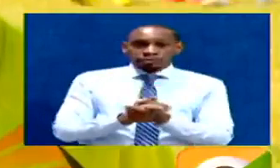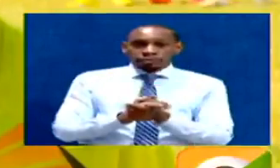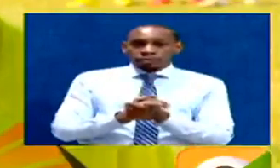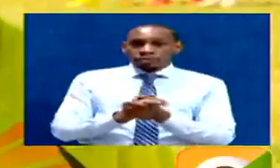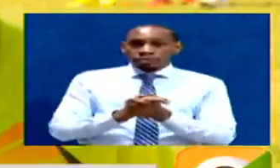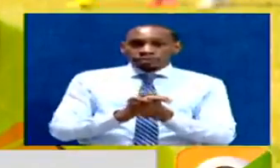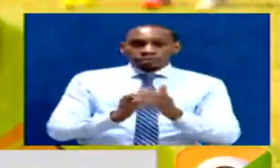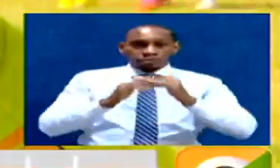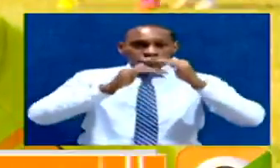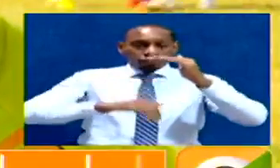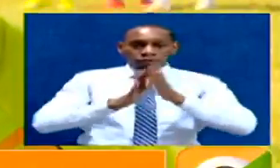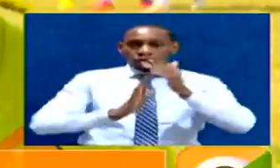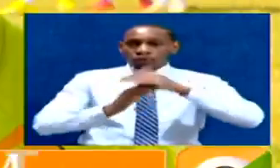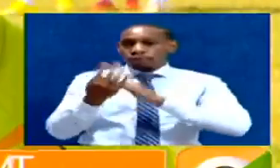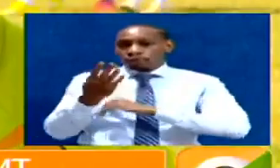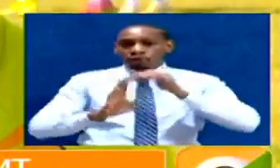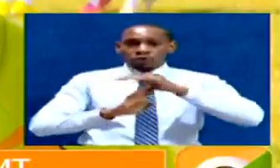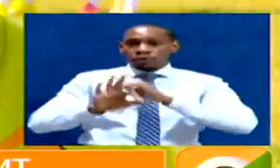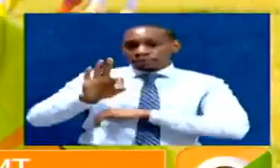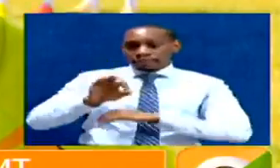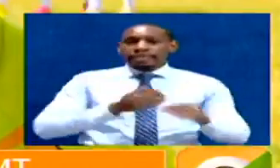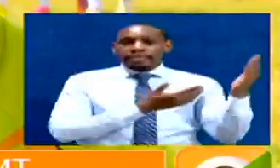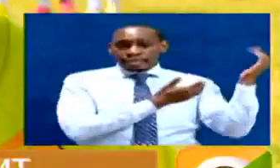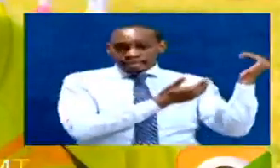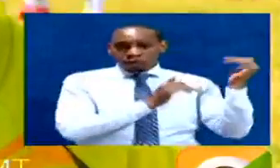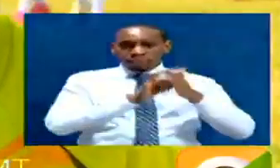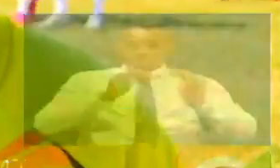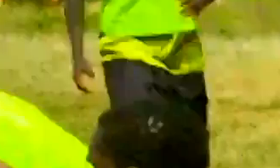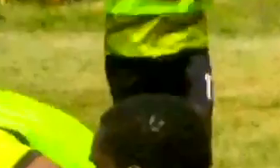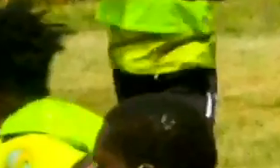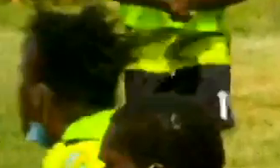chini. Tumeanza kitu kama top 4 ama top 3. Na imani tutatoka hapo chini. Sawa.